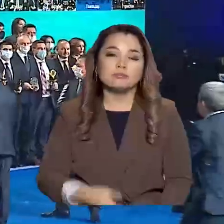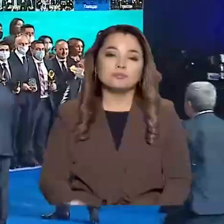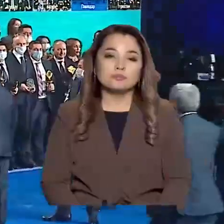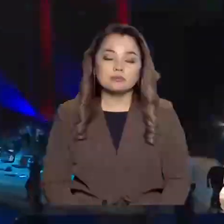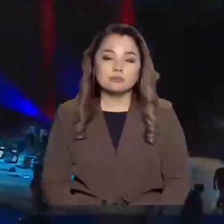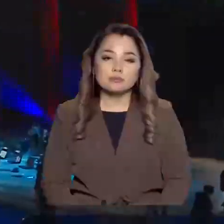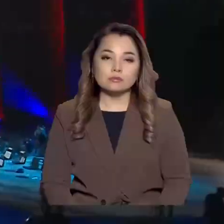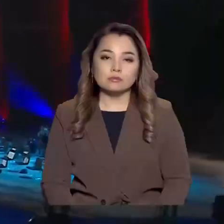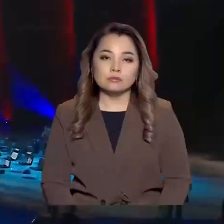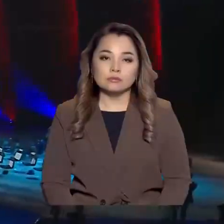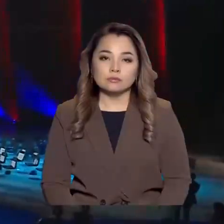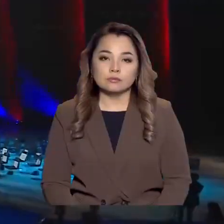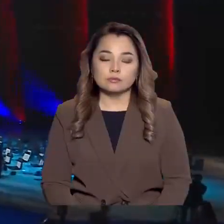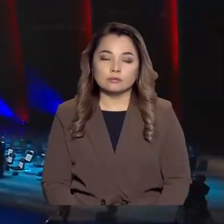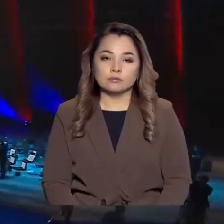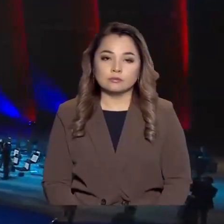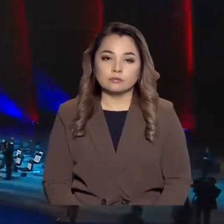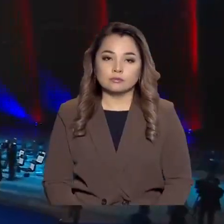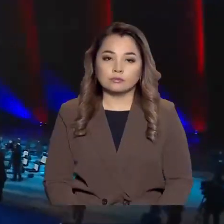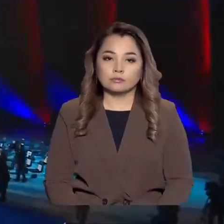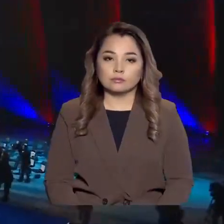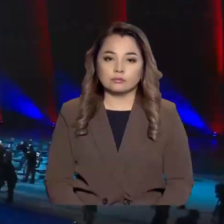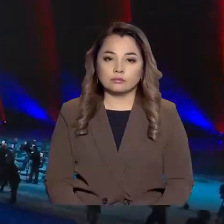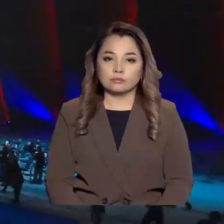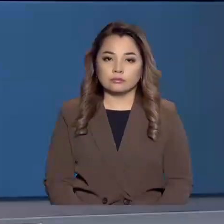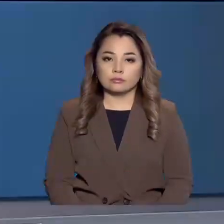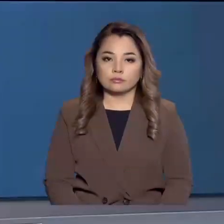Жасұлан Жақсай, Мұхит Рамазанов, Қазақстан ұлттық телеарнасы.